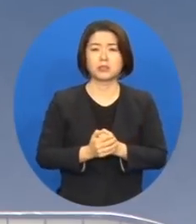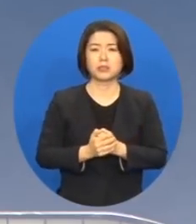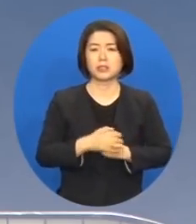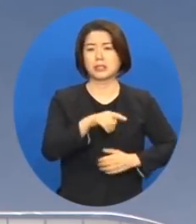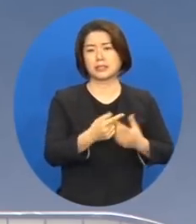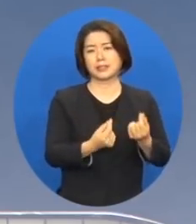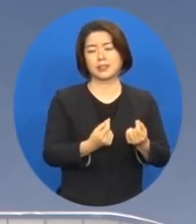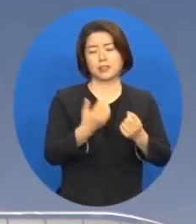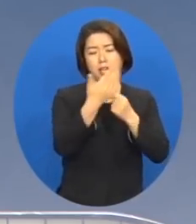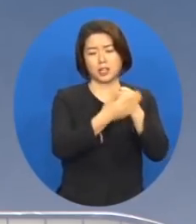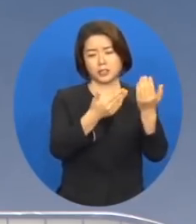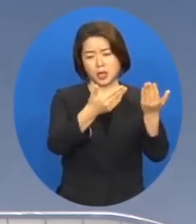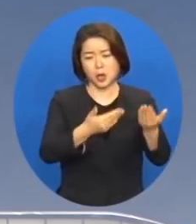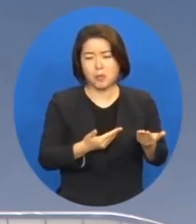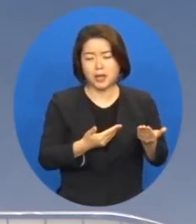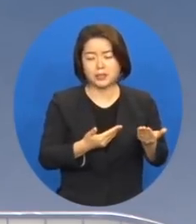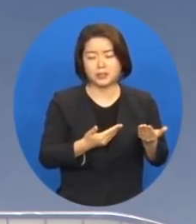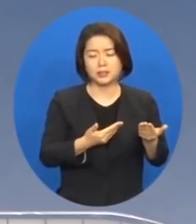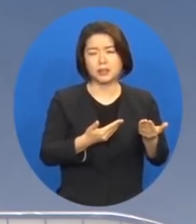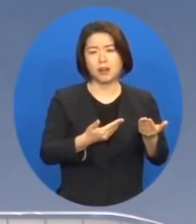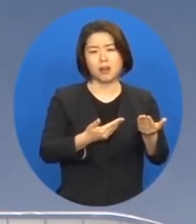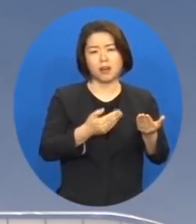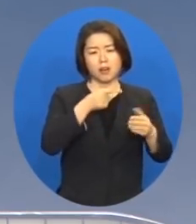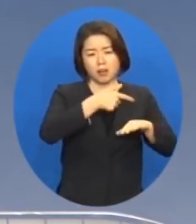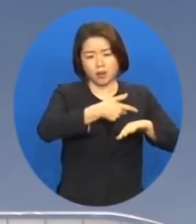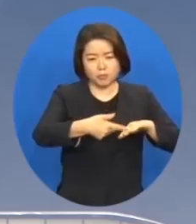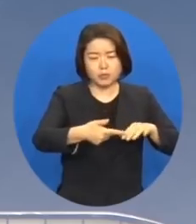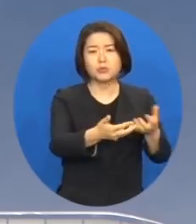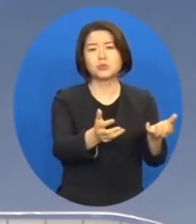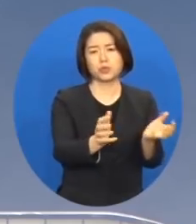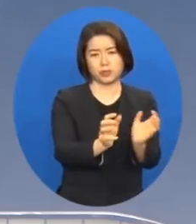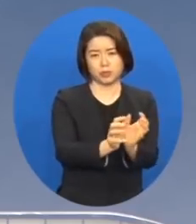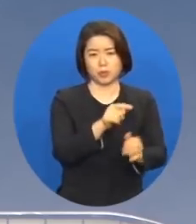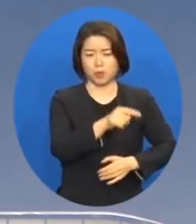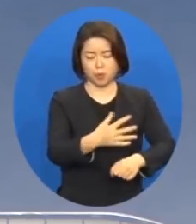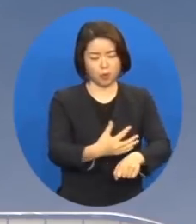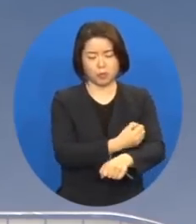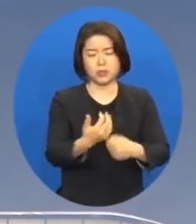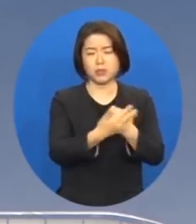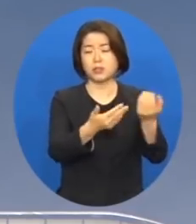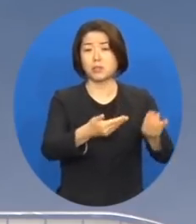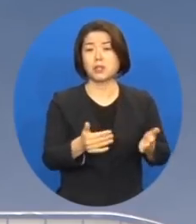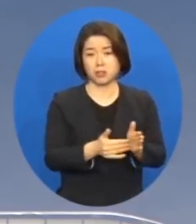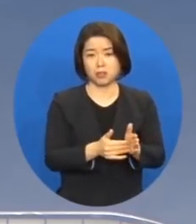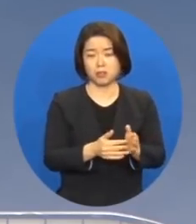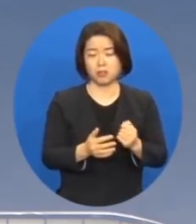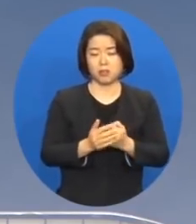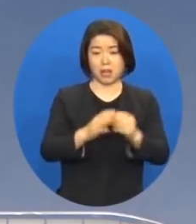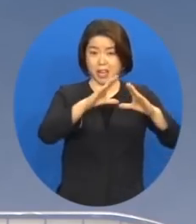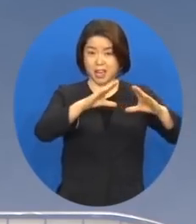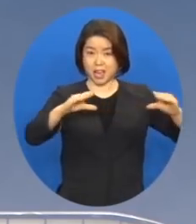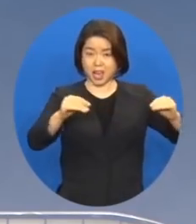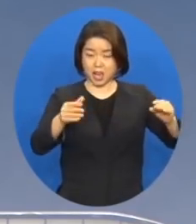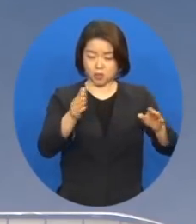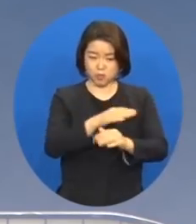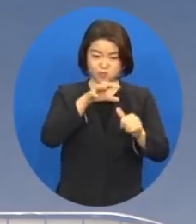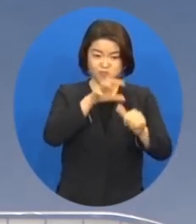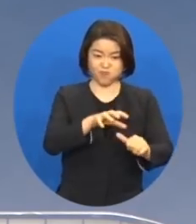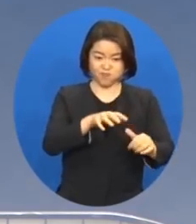그렇게 은혜를 받은 민족이 또 있을까 싶은 은혜를 받았습니다. 애굽에 종살이 하다가 출애굽을